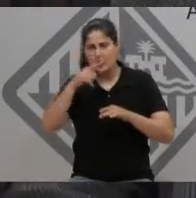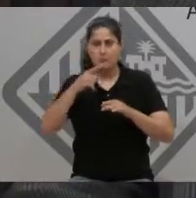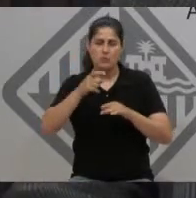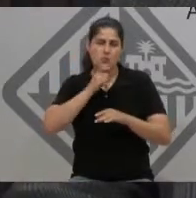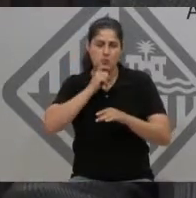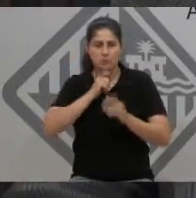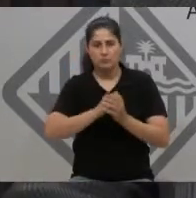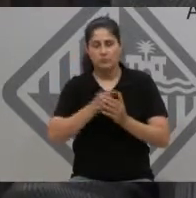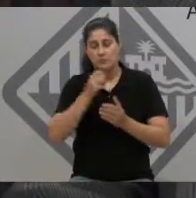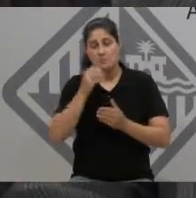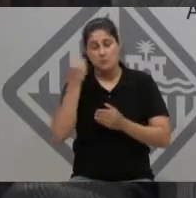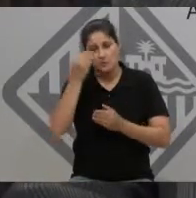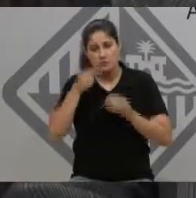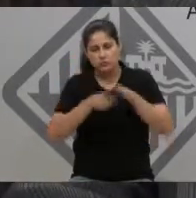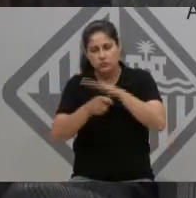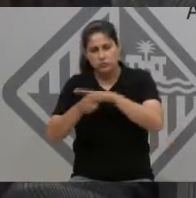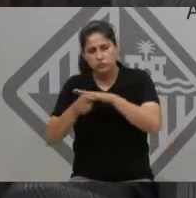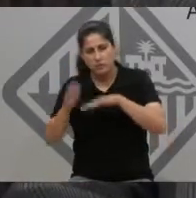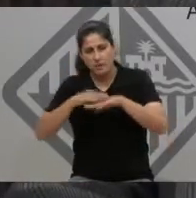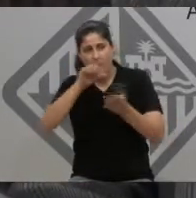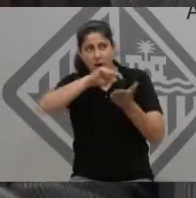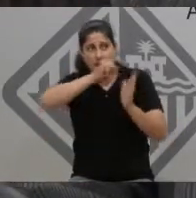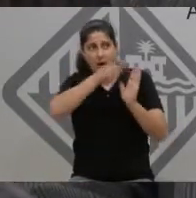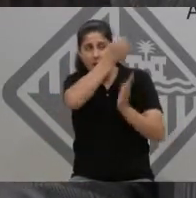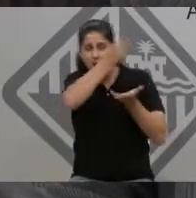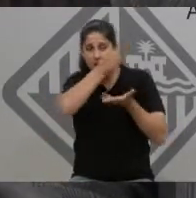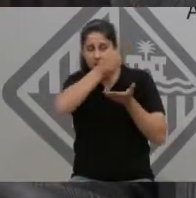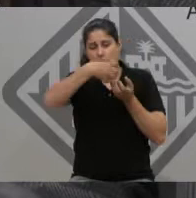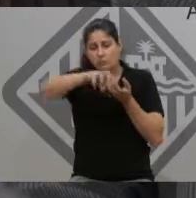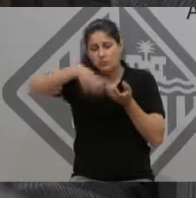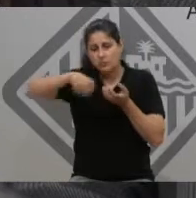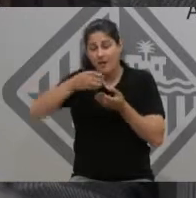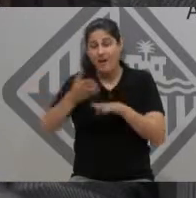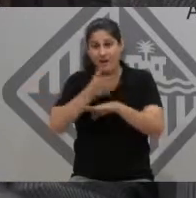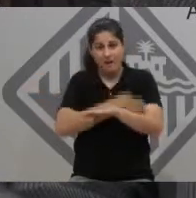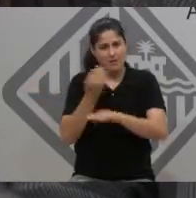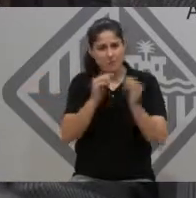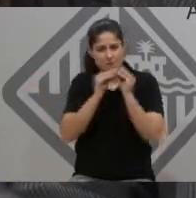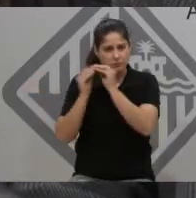inversions que venen de capitalitat han d'anar consensuades per tots els grups de l'oposició,